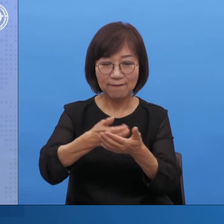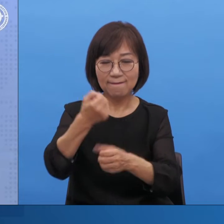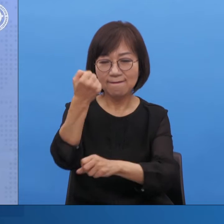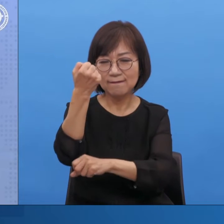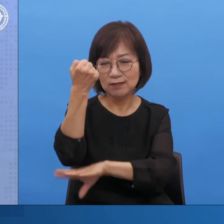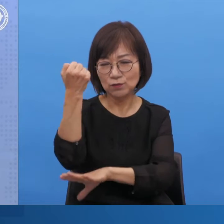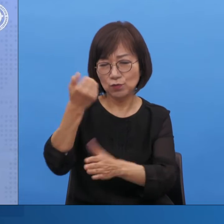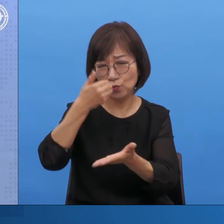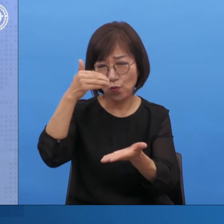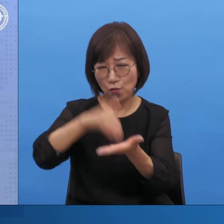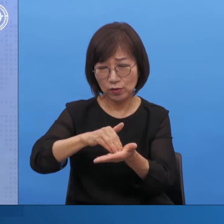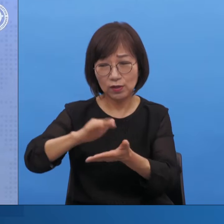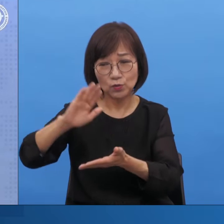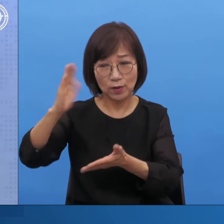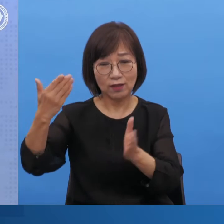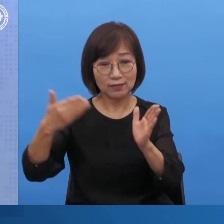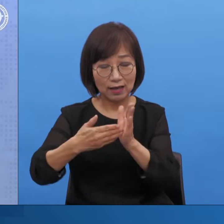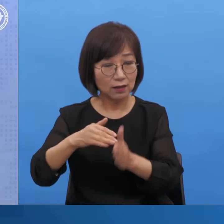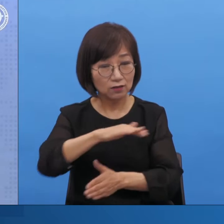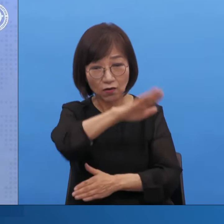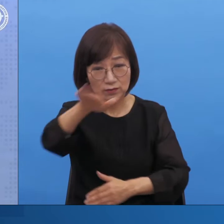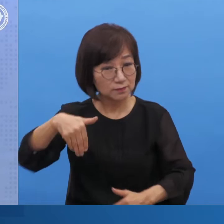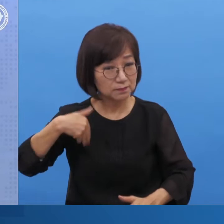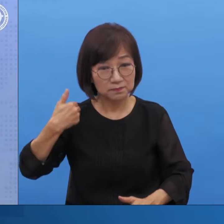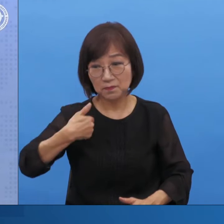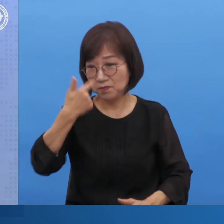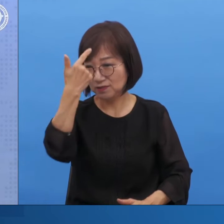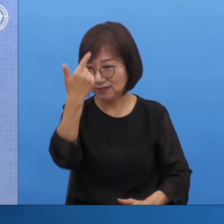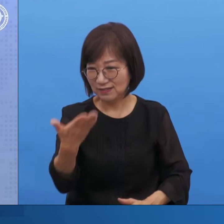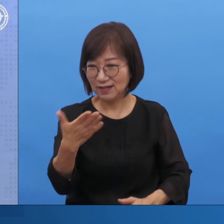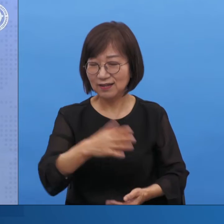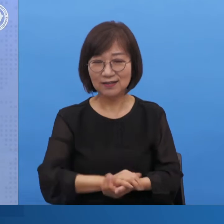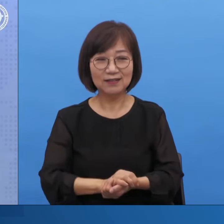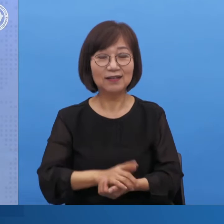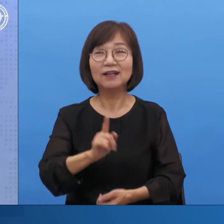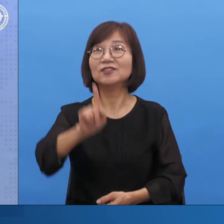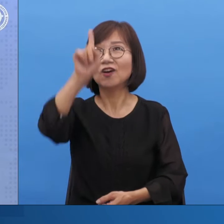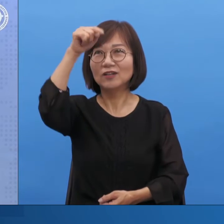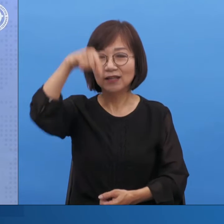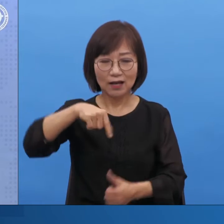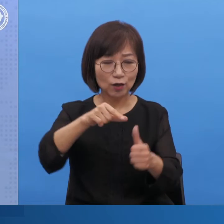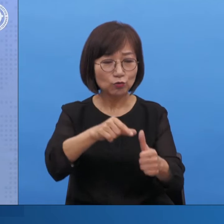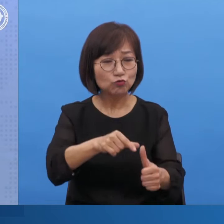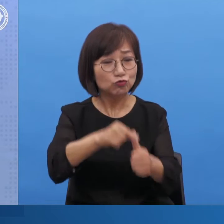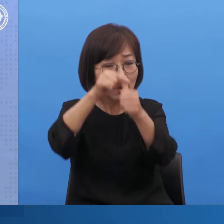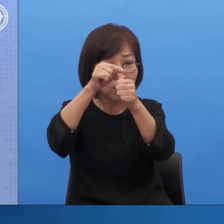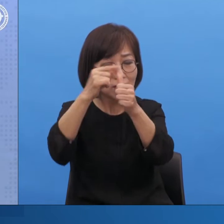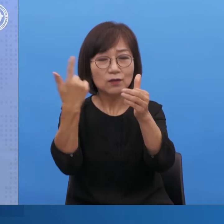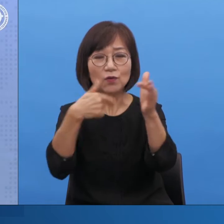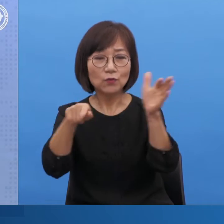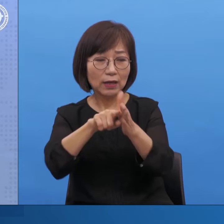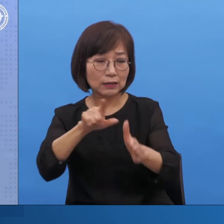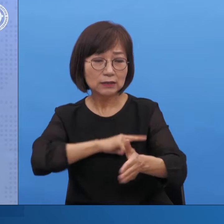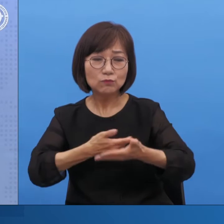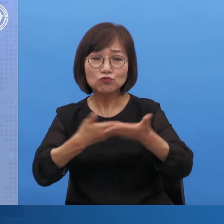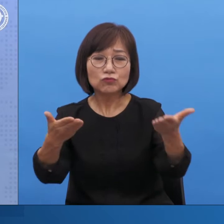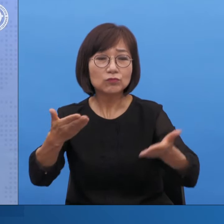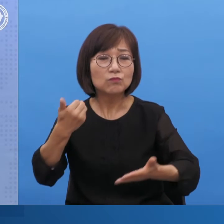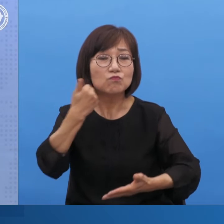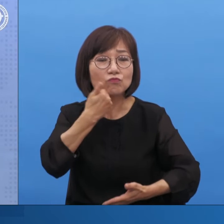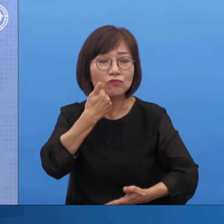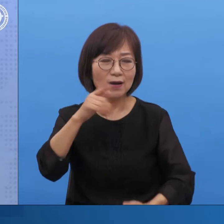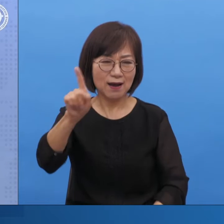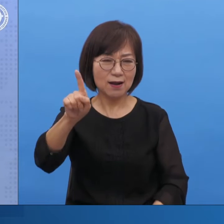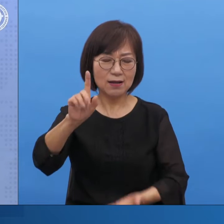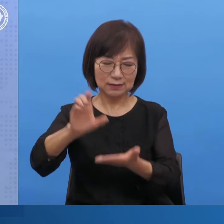the cornerstone? 그러면서 천하에 구원 얻을 만한 다른 이름을 주신 적이 없음이니라. And he says,